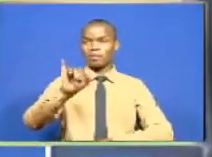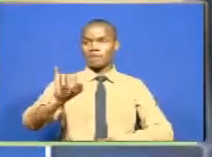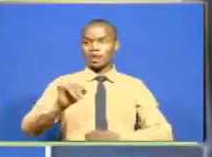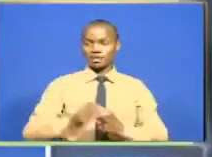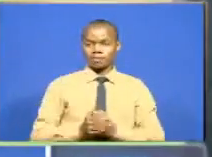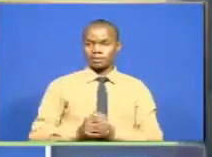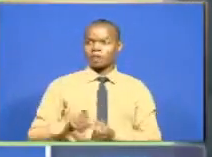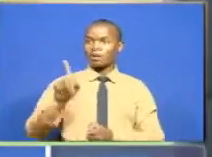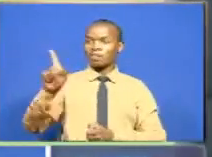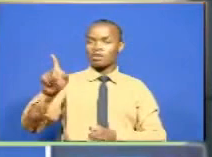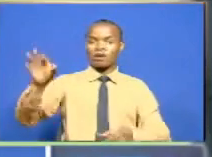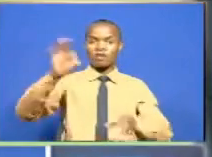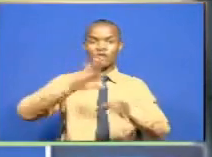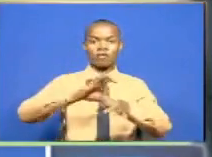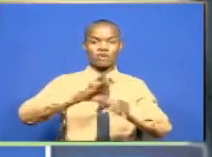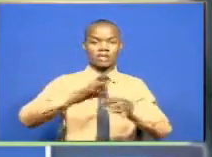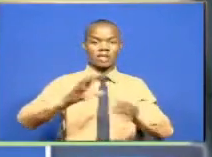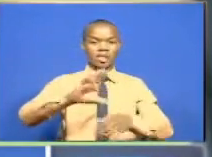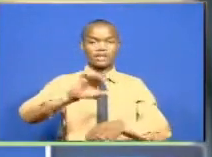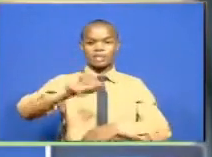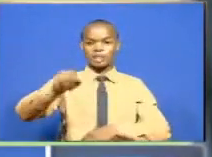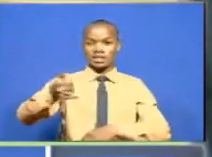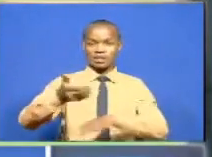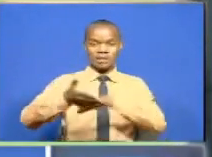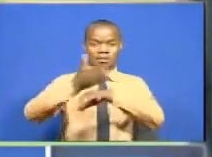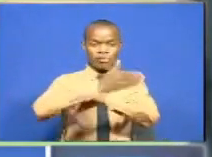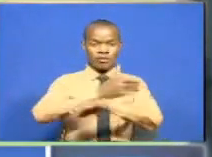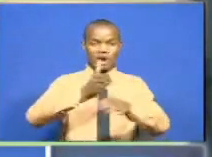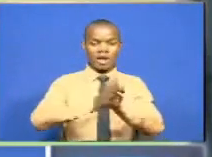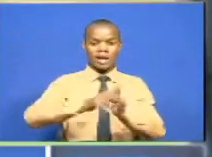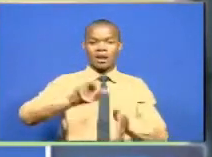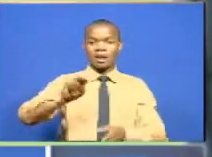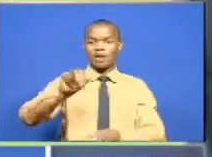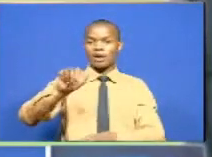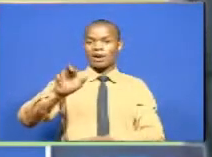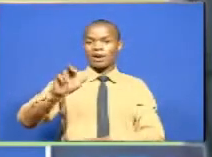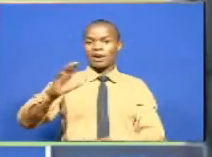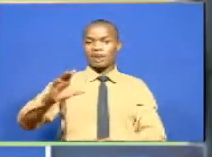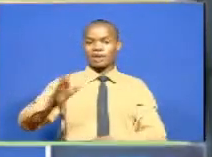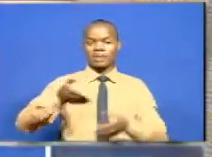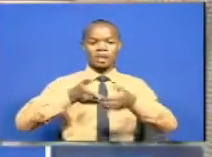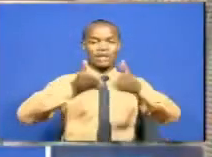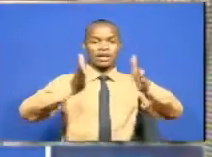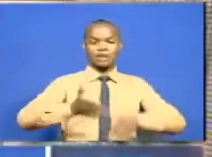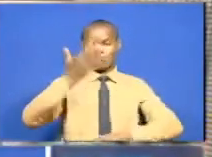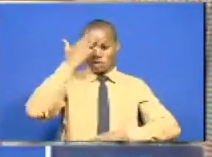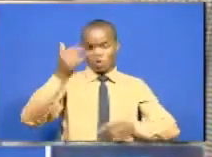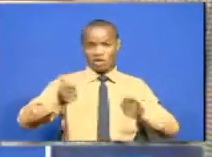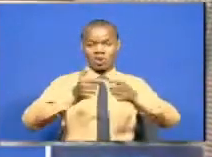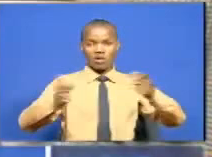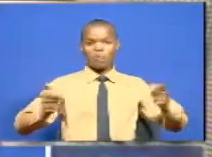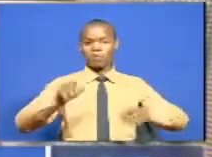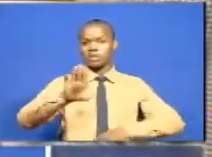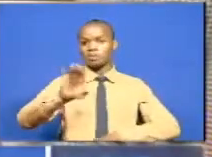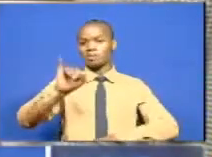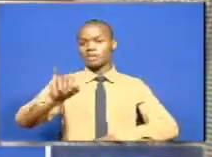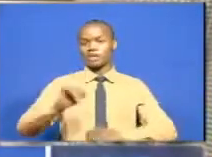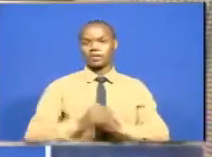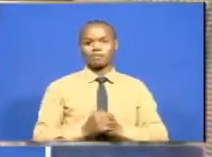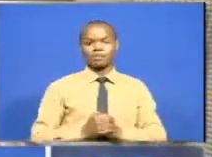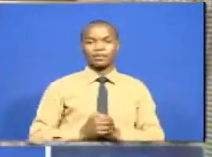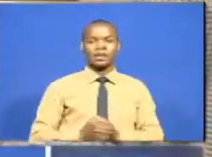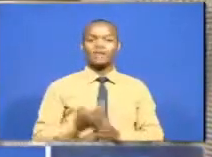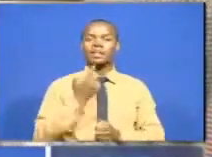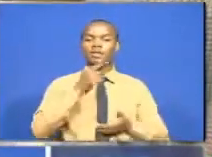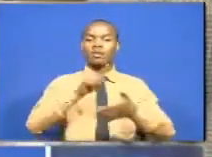Chief Justice Dr. William Mutunga and now Kenya leader Martha Karua for opposing the BBI. He said the proposed draft would